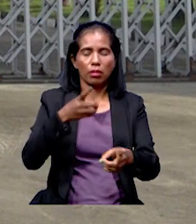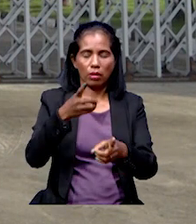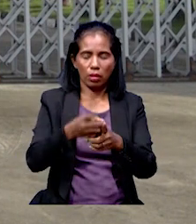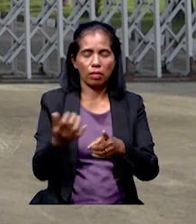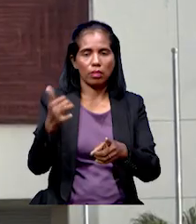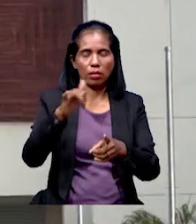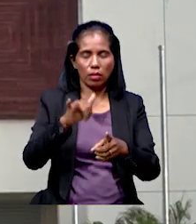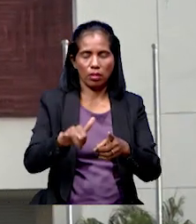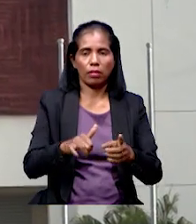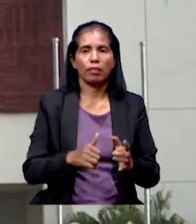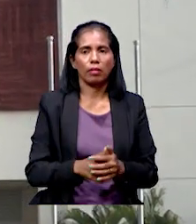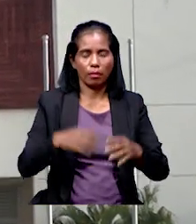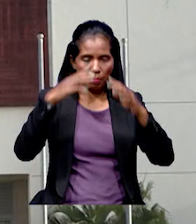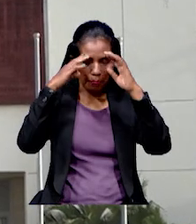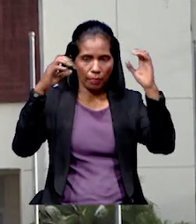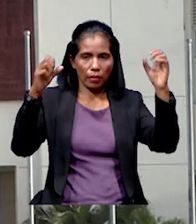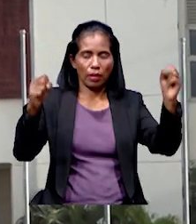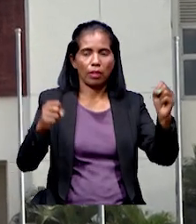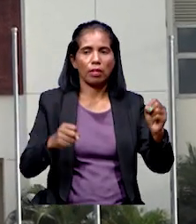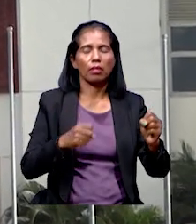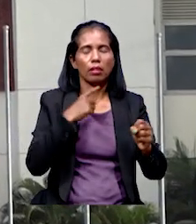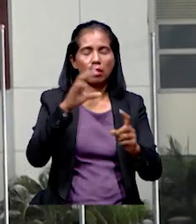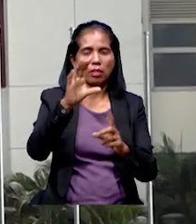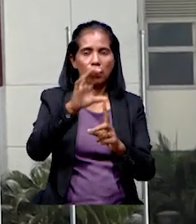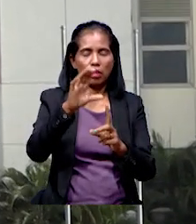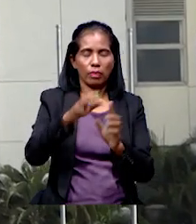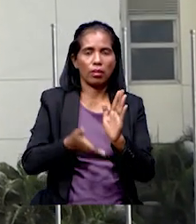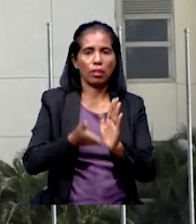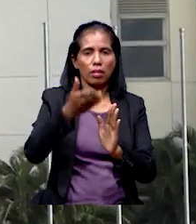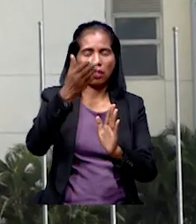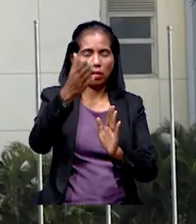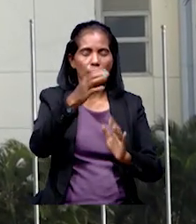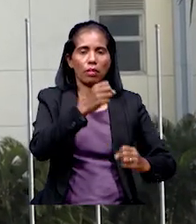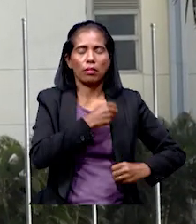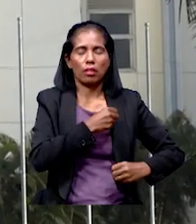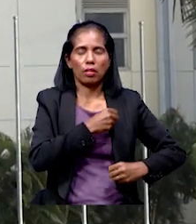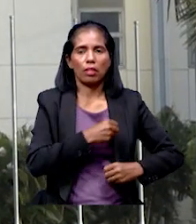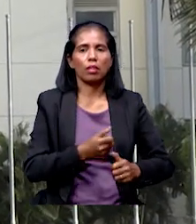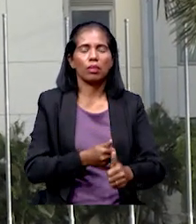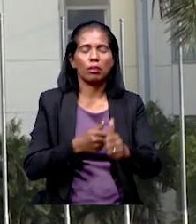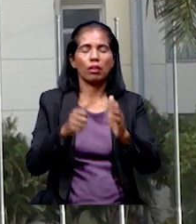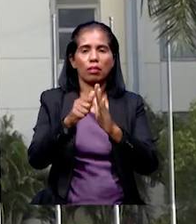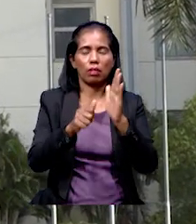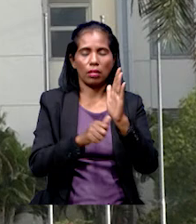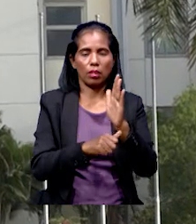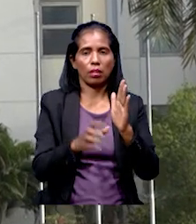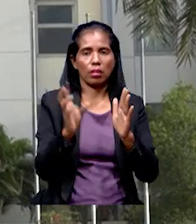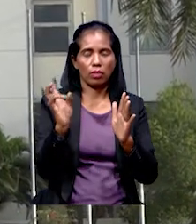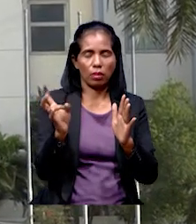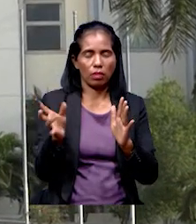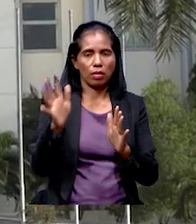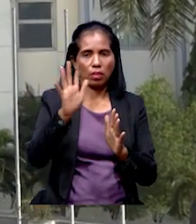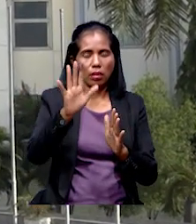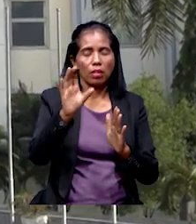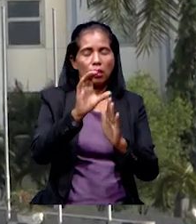funcionamento regular. Presidente Republika mos komandante asli forças armadas nian. Baseia ba artigu hitunu resing lima